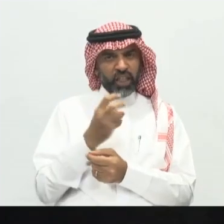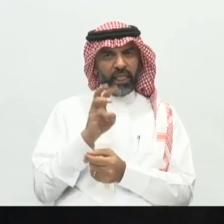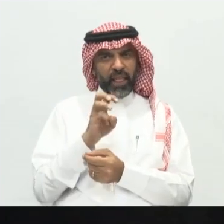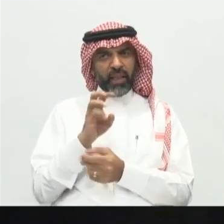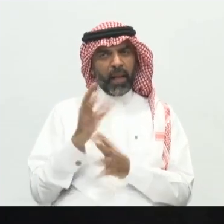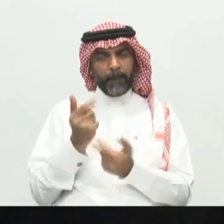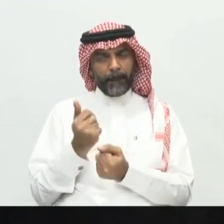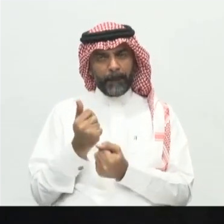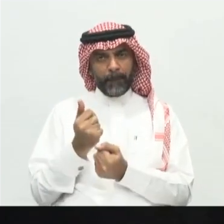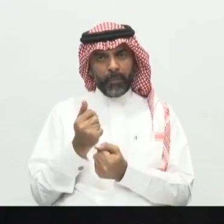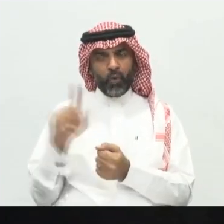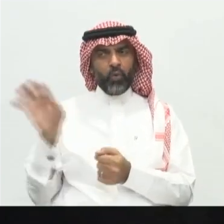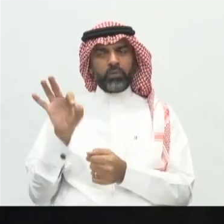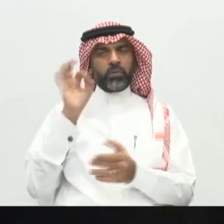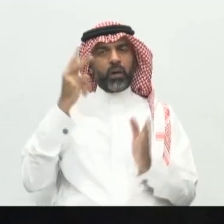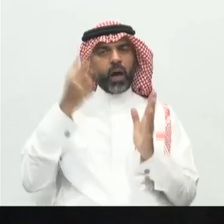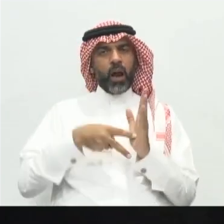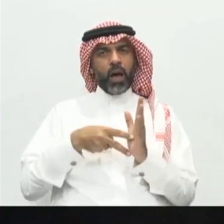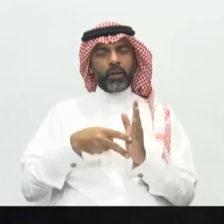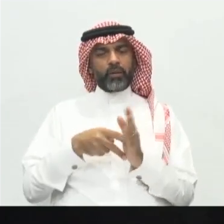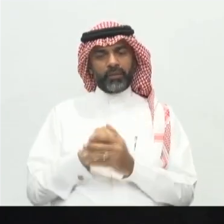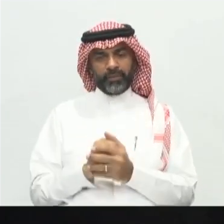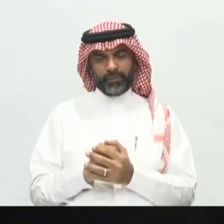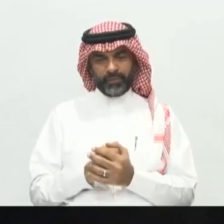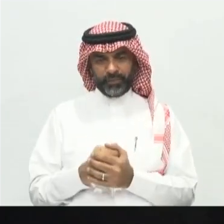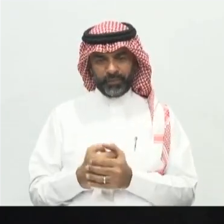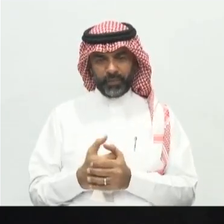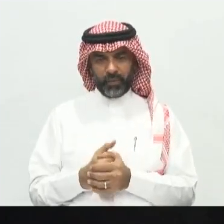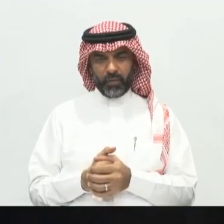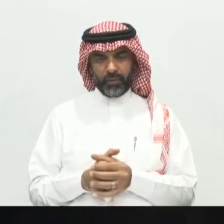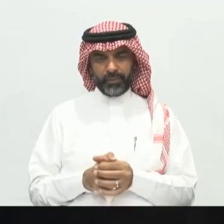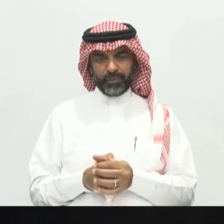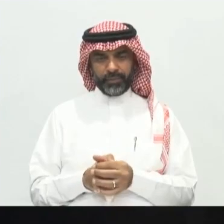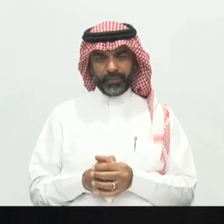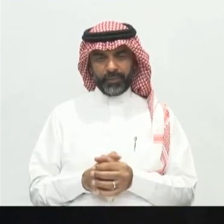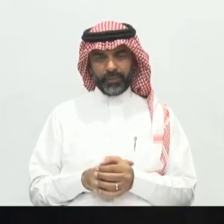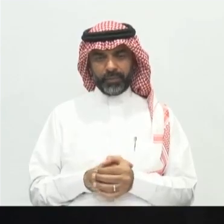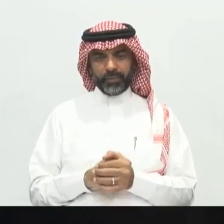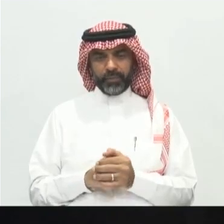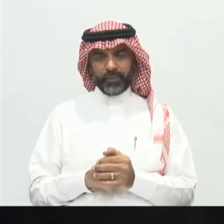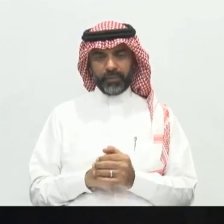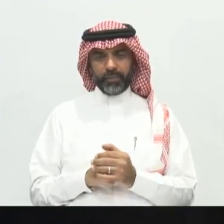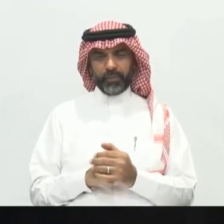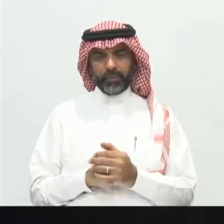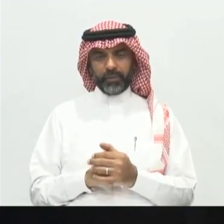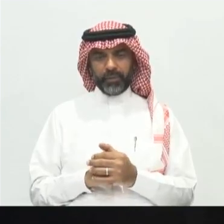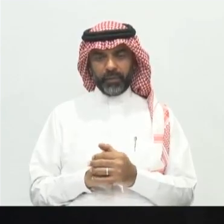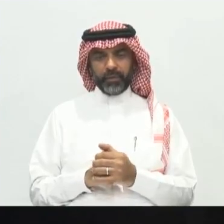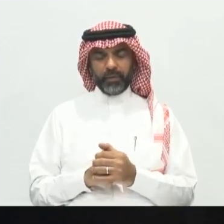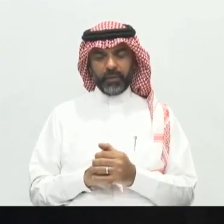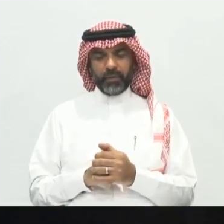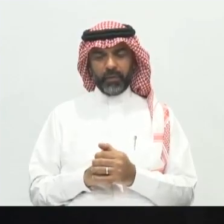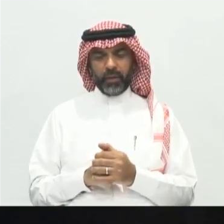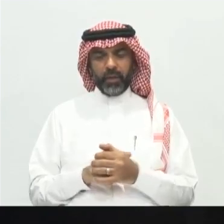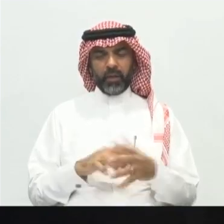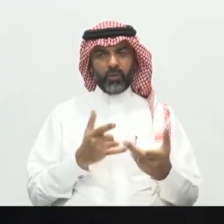يمكن لمتخذ القرار ان يقوم بتعديلها وامكانيه التحكم بها متغيرات الحاله هي